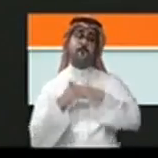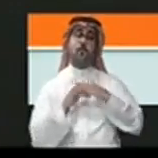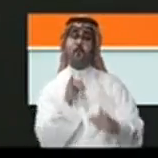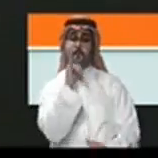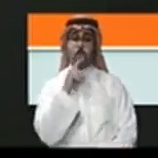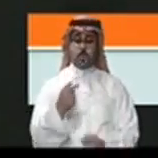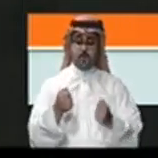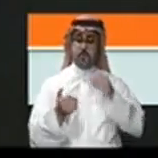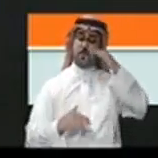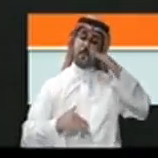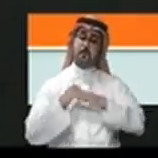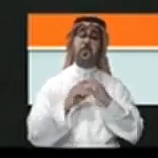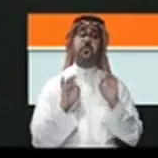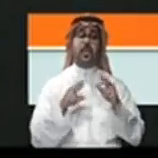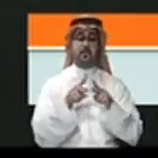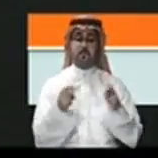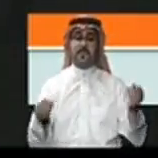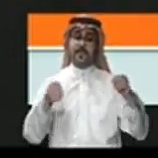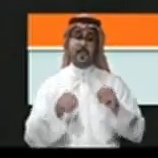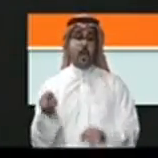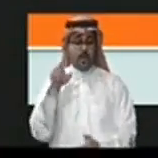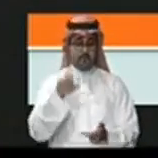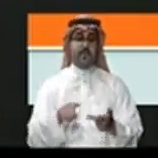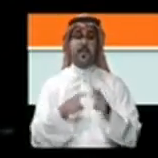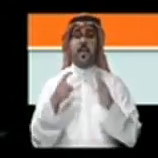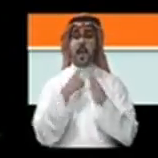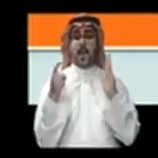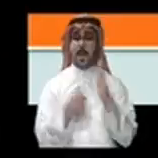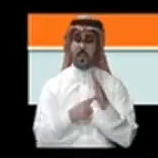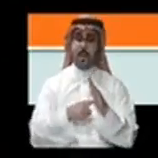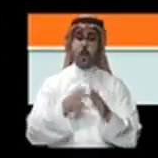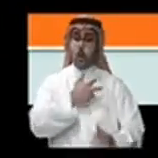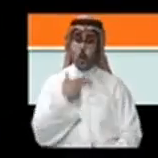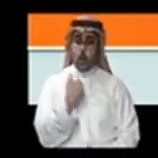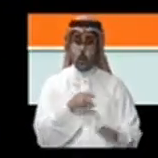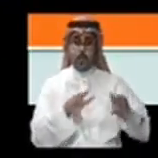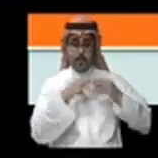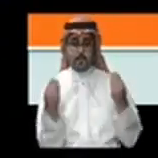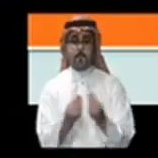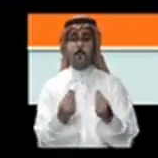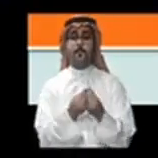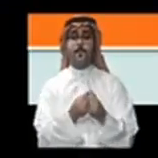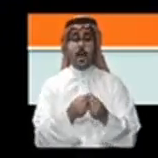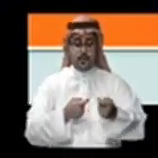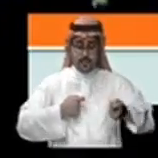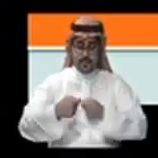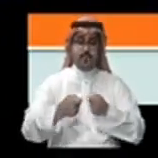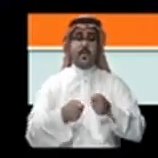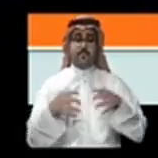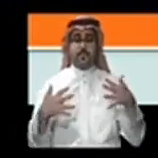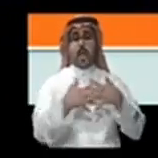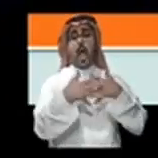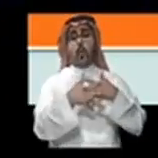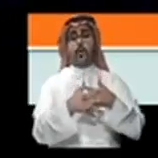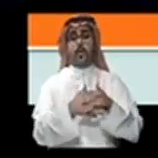نشر الألعاب المختلفة، إضافة إلى إيجاد نظام حوكمة مالية وإدارية ستكون الأندية معها